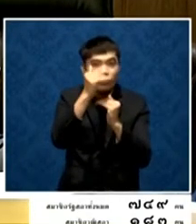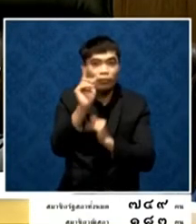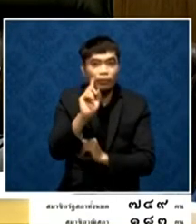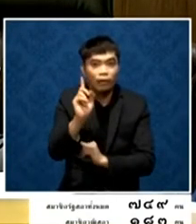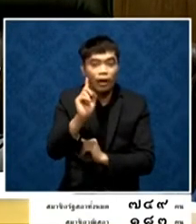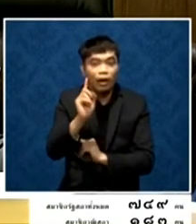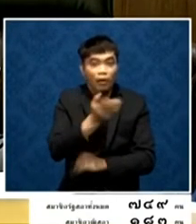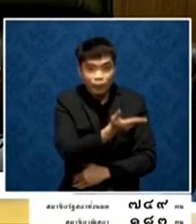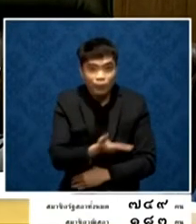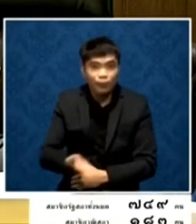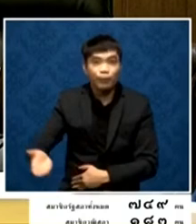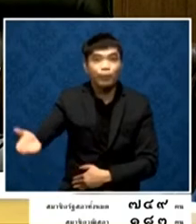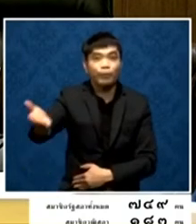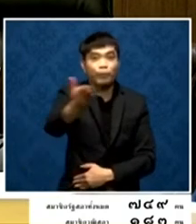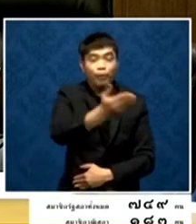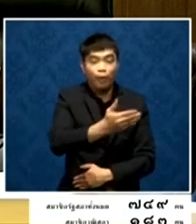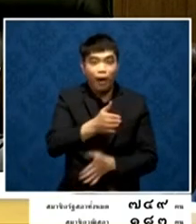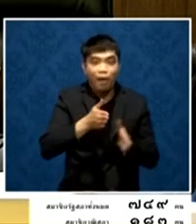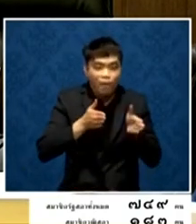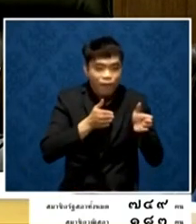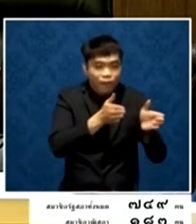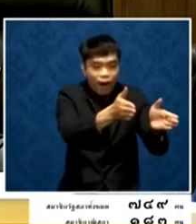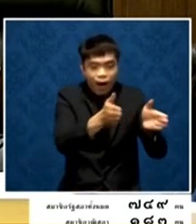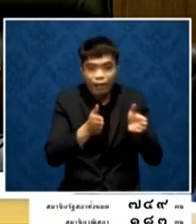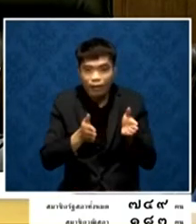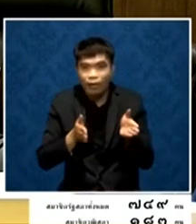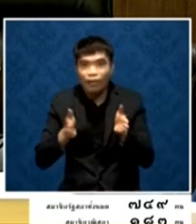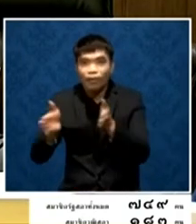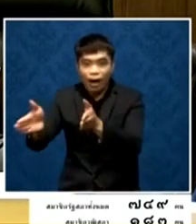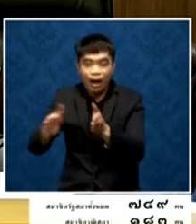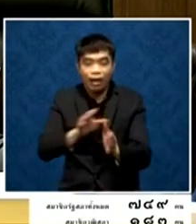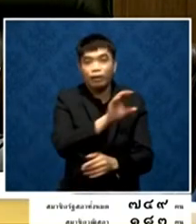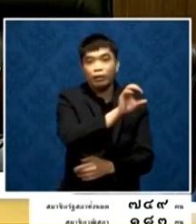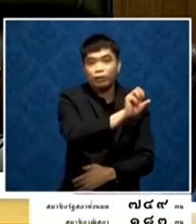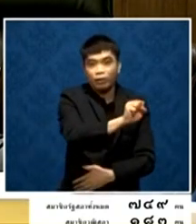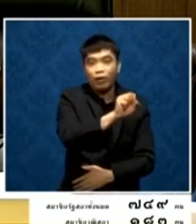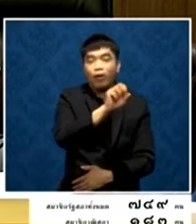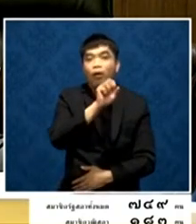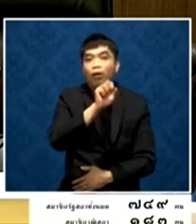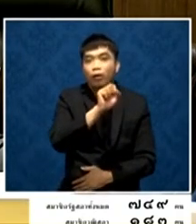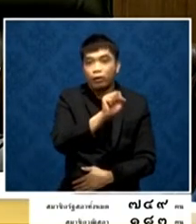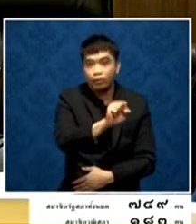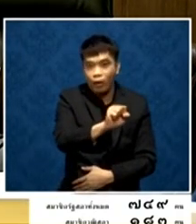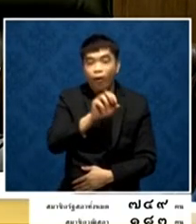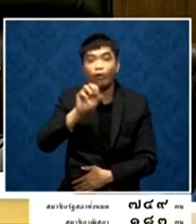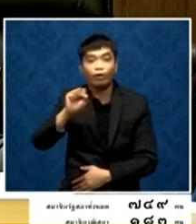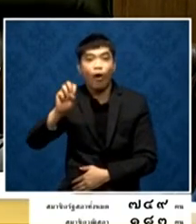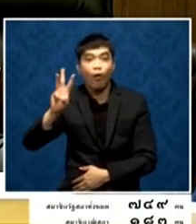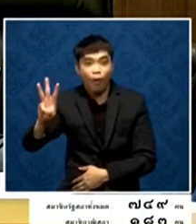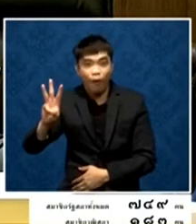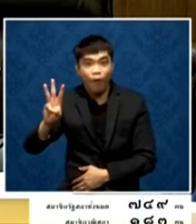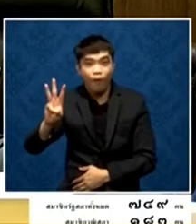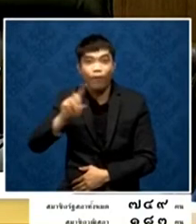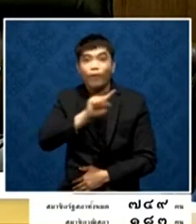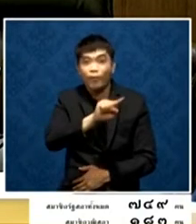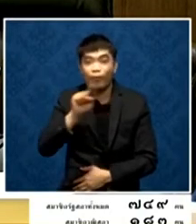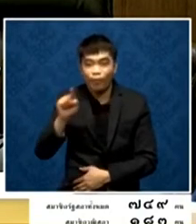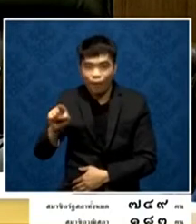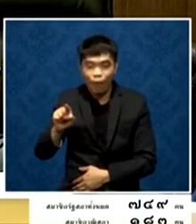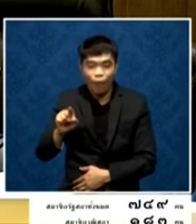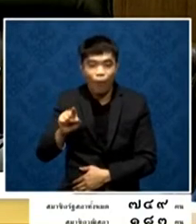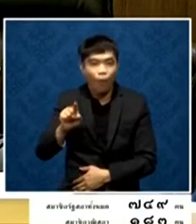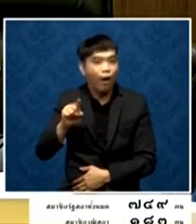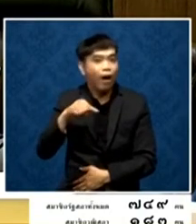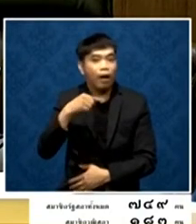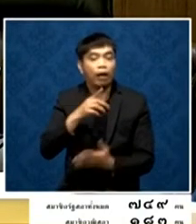ครับ กกต.เอาอะไรมาฮะเอาความเห็นส่วนตัวของคน5คนซึ่งไม่ได้พึ่งหลักกฎหมายไม่ได้อิงอะไรทั้งสิ้น ครับ ไม่ได้มี